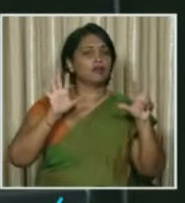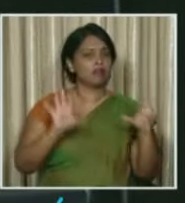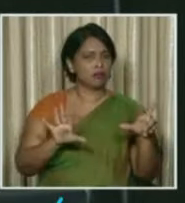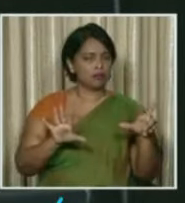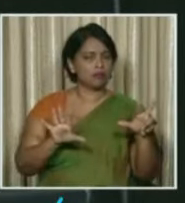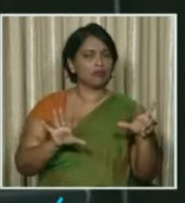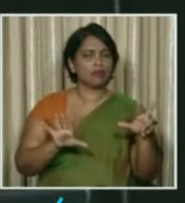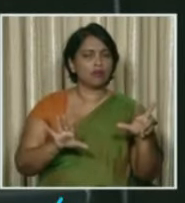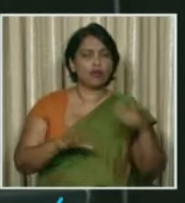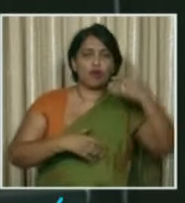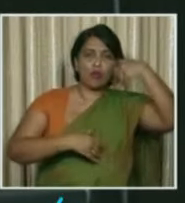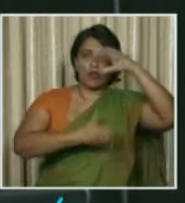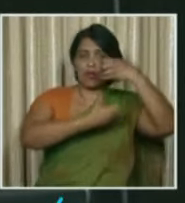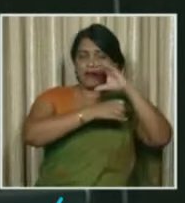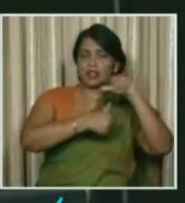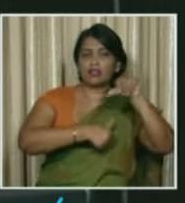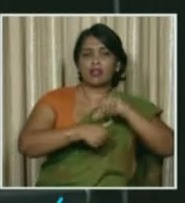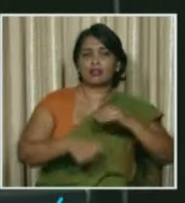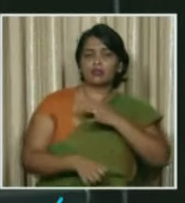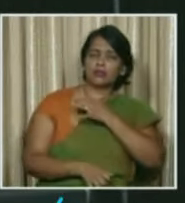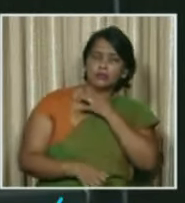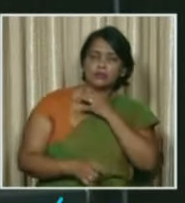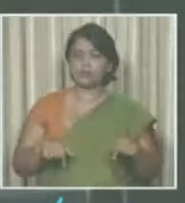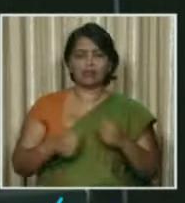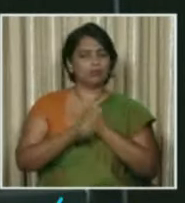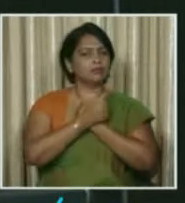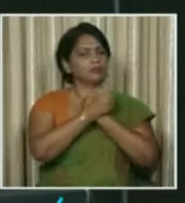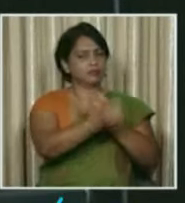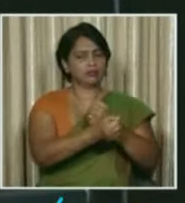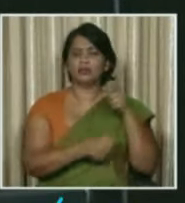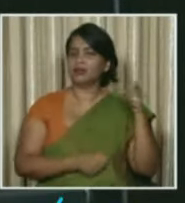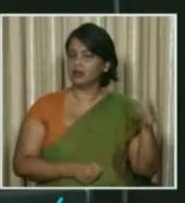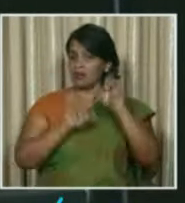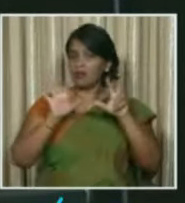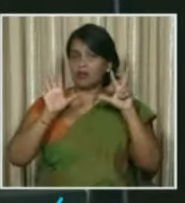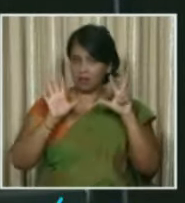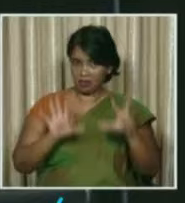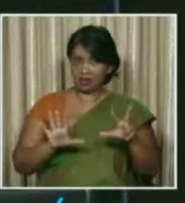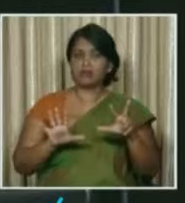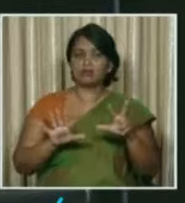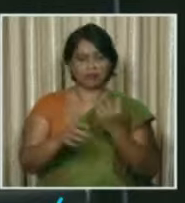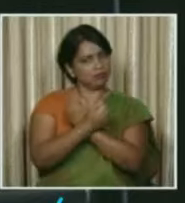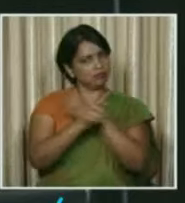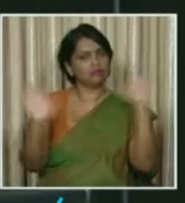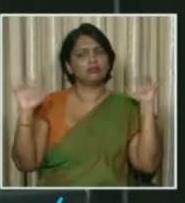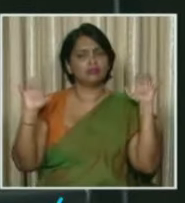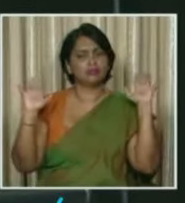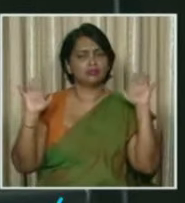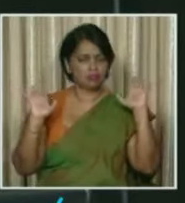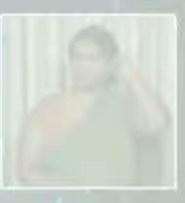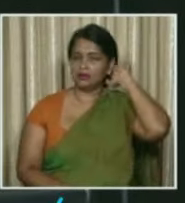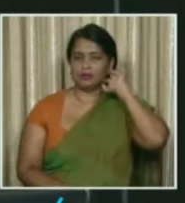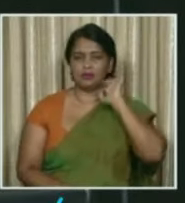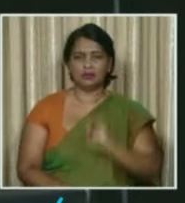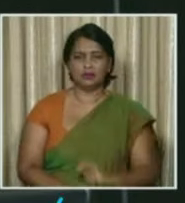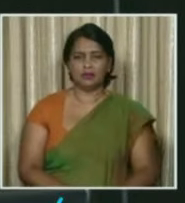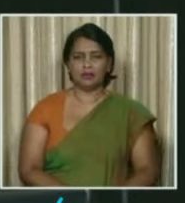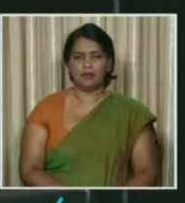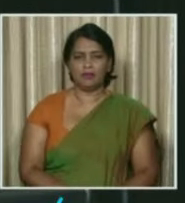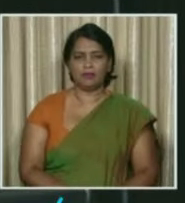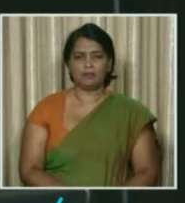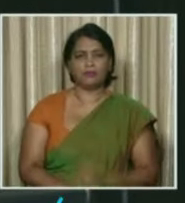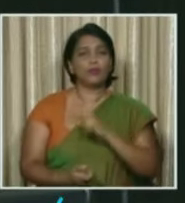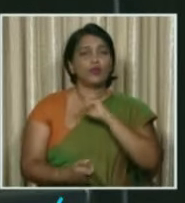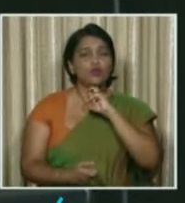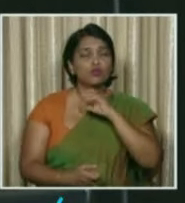දෙනෙක් පුරාවිද්‍ය ආයතනයෙන් බොරු නඩු දාලා අරස් කරලා දිනනවා ඒ 8 දෙනෙම රිලීස් කරන්න ඕනේ ඒකයි අපි ඉල්ලීමක් උසාවියට බොරු